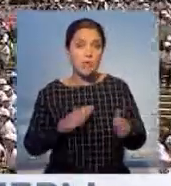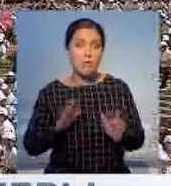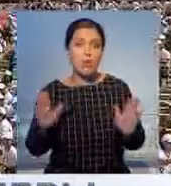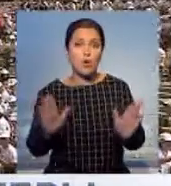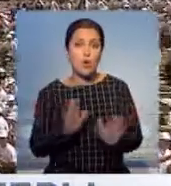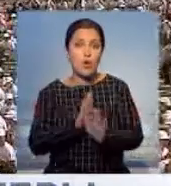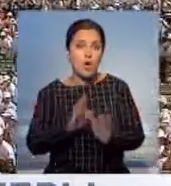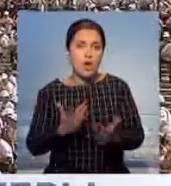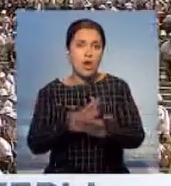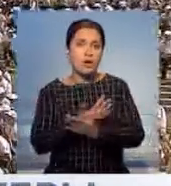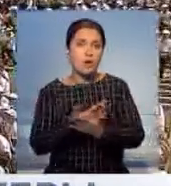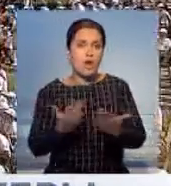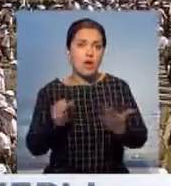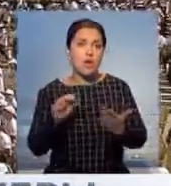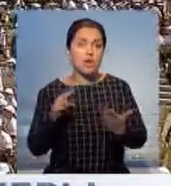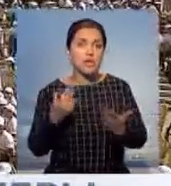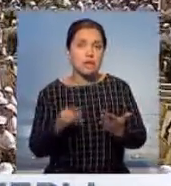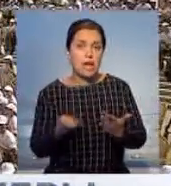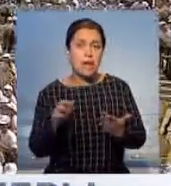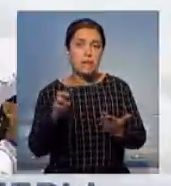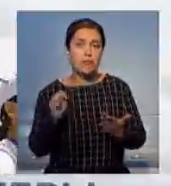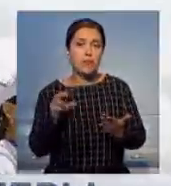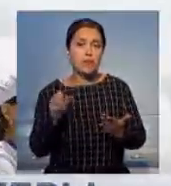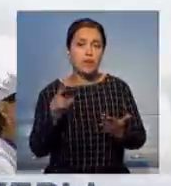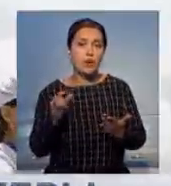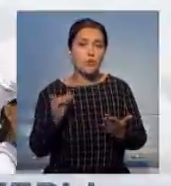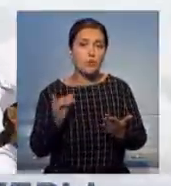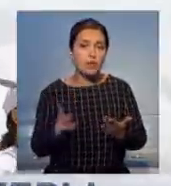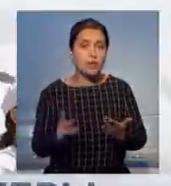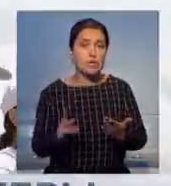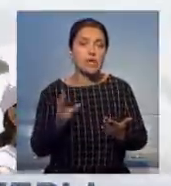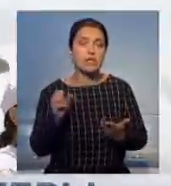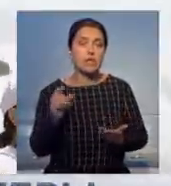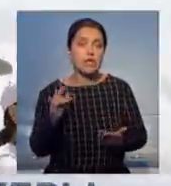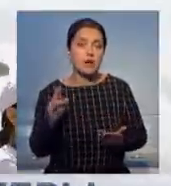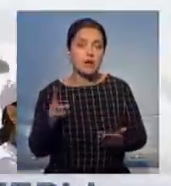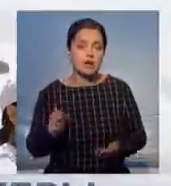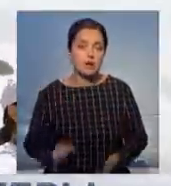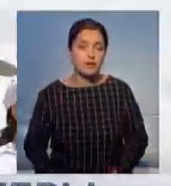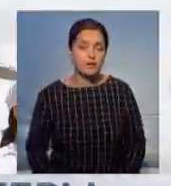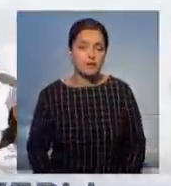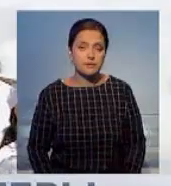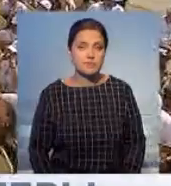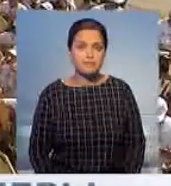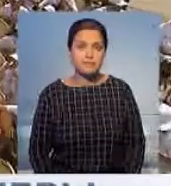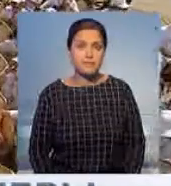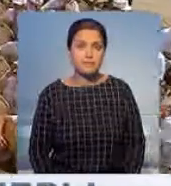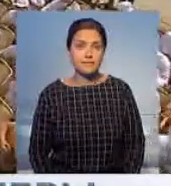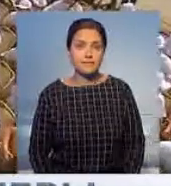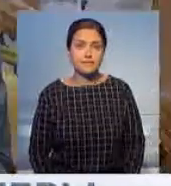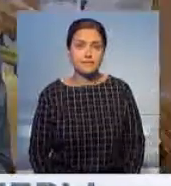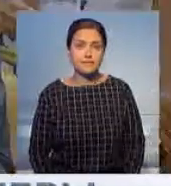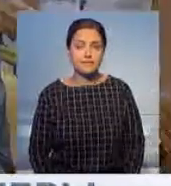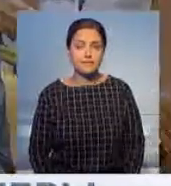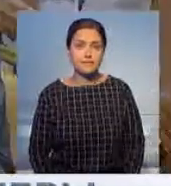кюи «Кунилашар», «Адай», «Балбырауын», «Ерке Салкым» и «Сары-Арка».